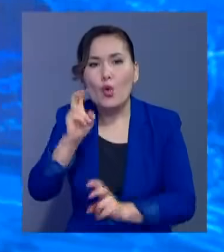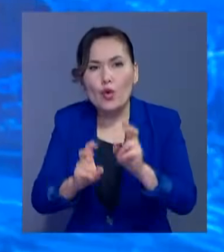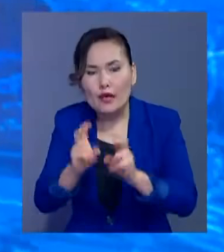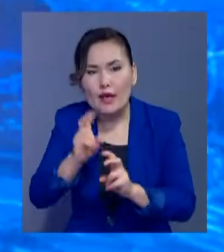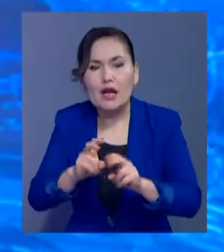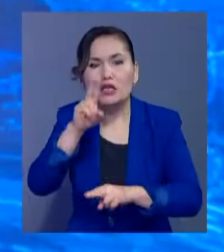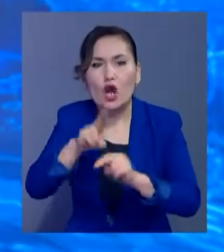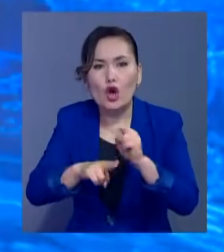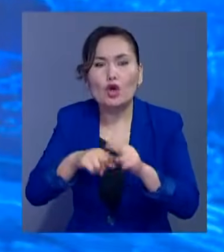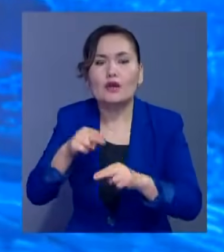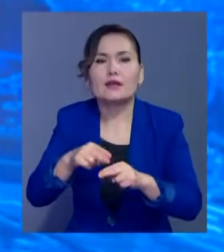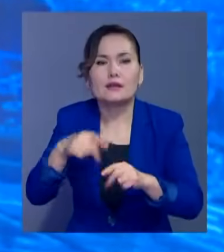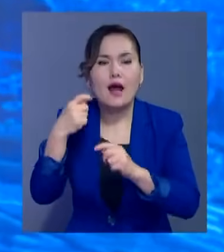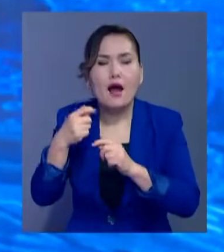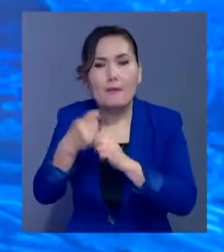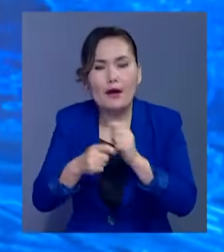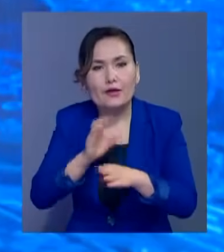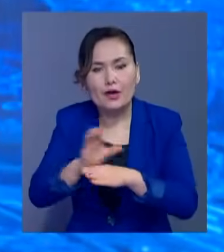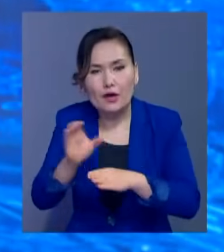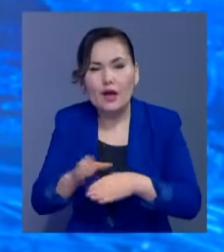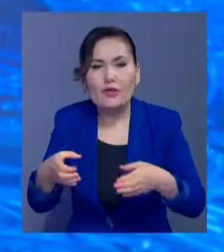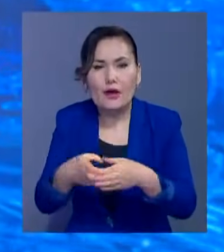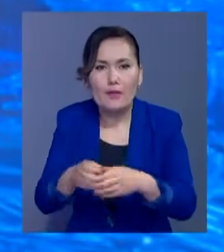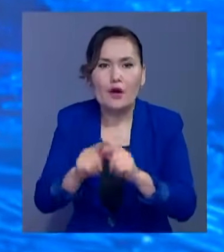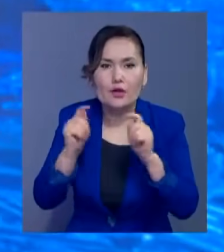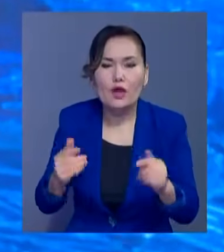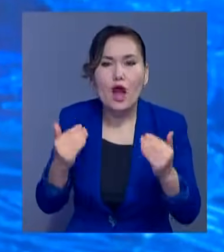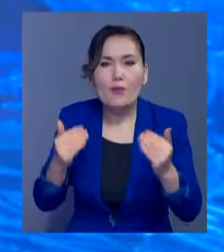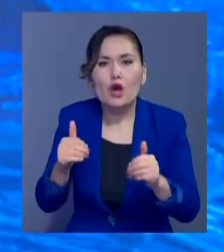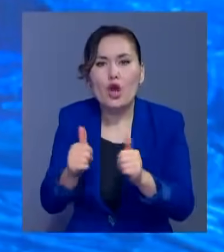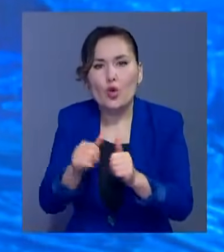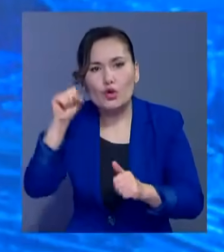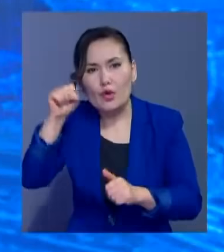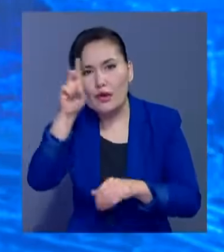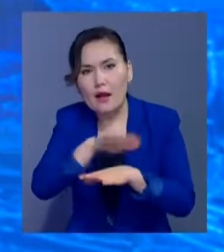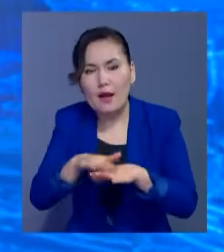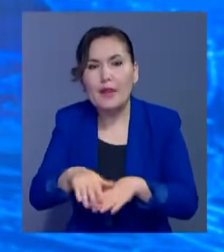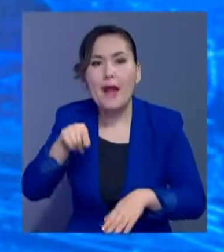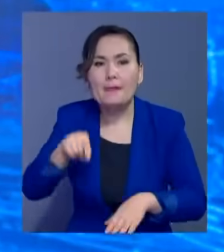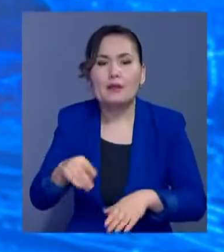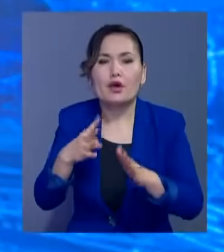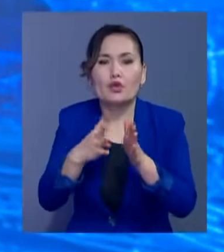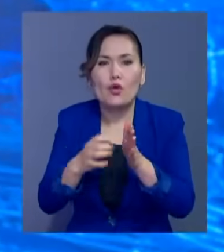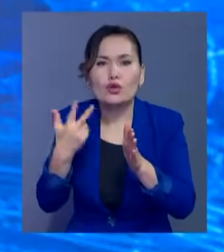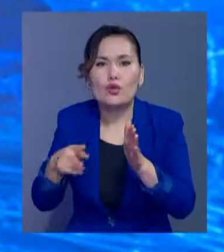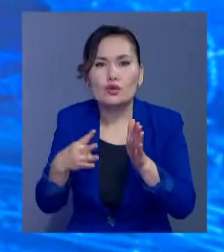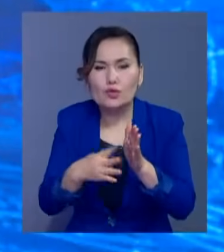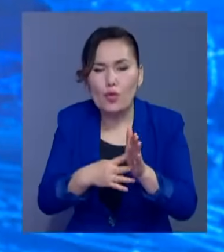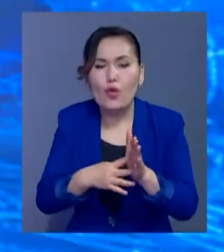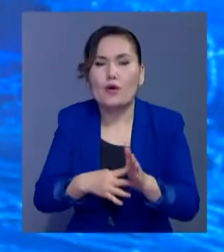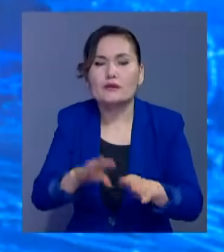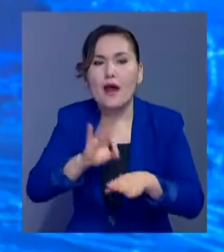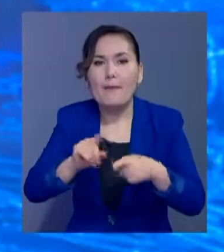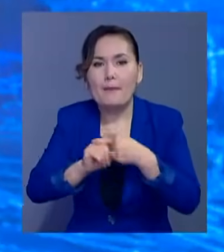өнеркәсіп, құрылыс компаниялары мен қызмет көрсету фирмалары ашылды. Бүгінде көрші мемлекетте 1939 коронавирус